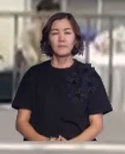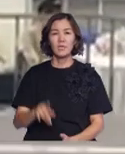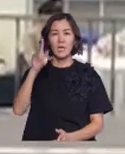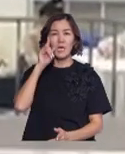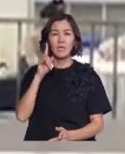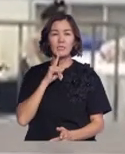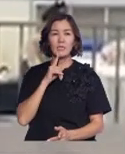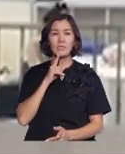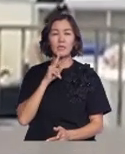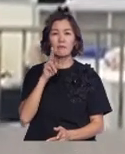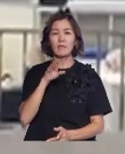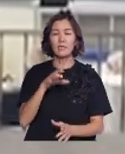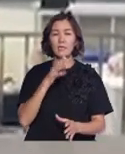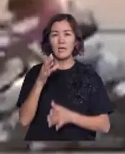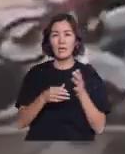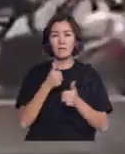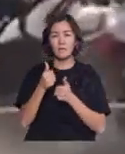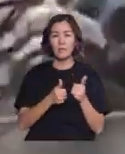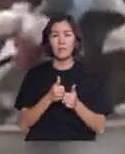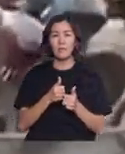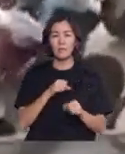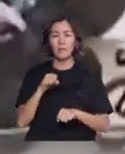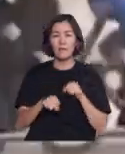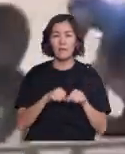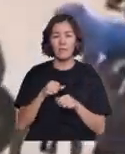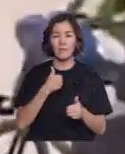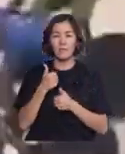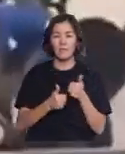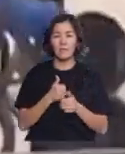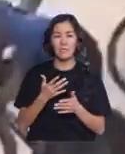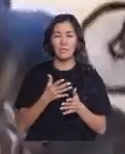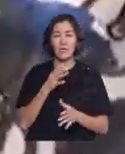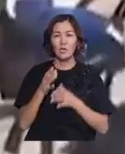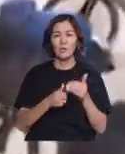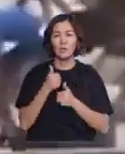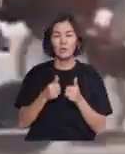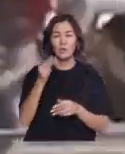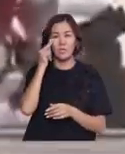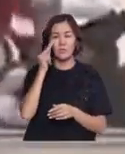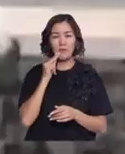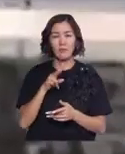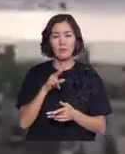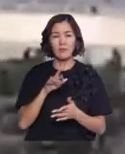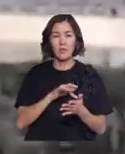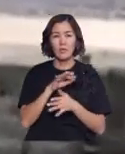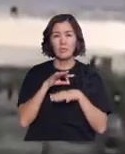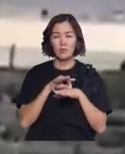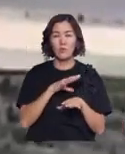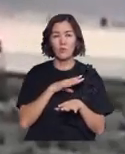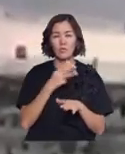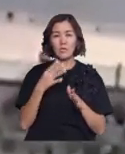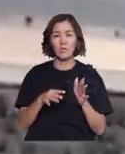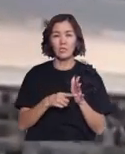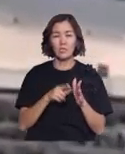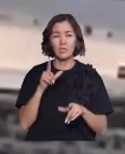Қазақстандық Данияр Шаяхметов әлем чемпионатында жүлдеге ілікті. Велотректен жасөспірімдер арасындағы дүниежүзілік дода Қытайдың Лоян қаласында өткен. Оған 47